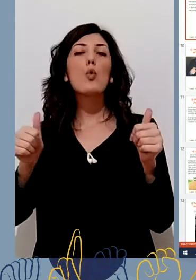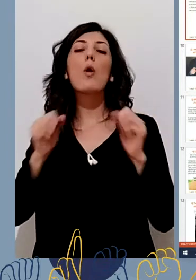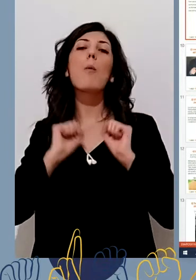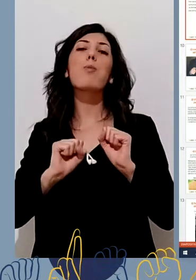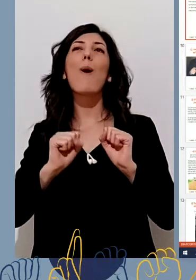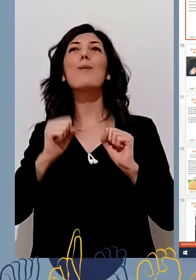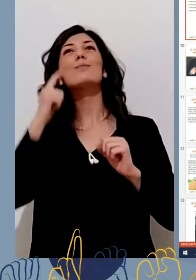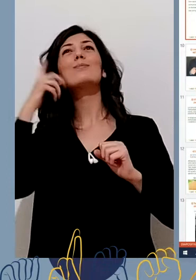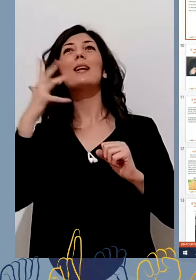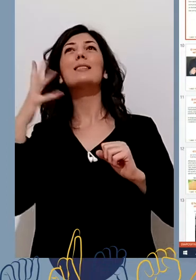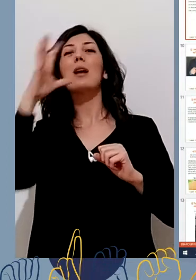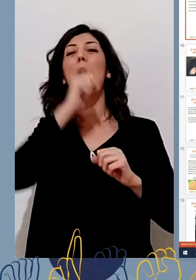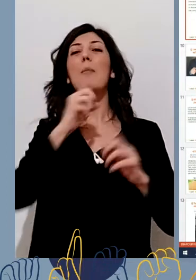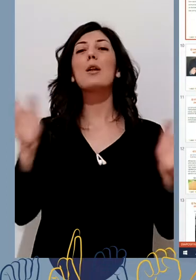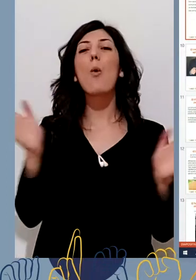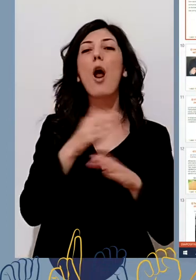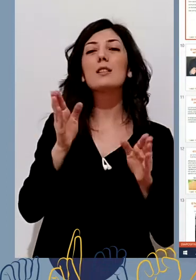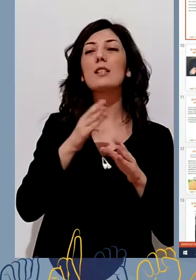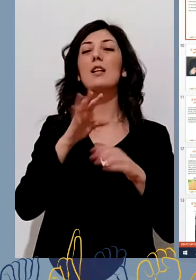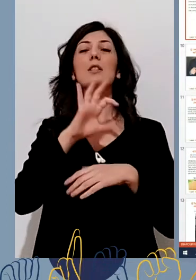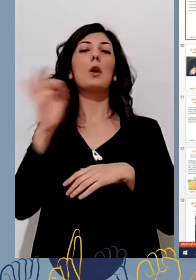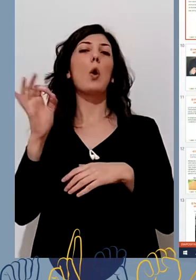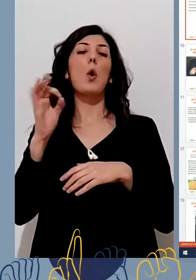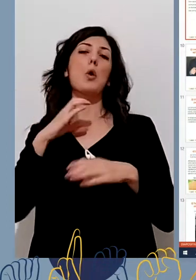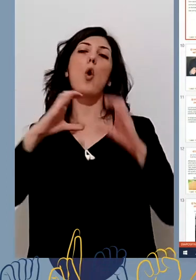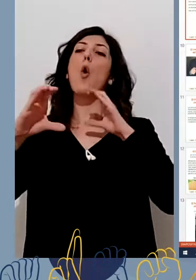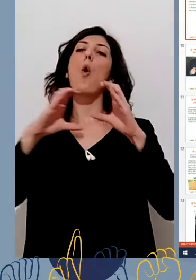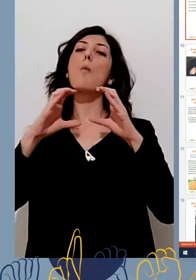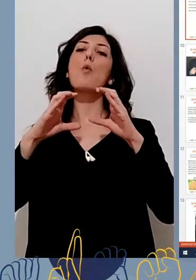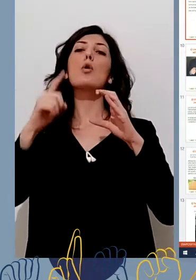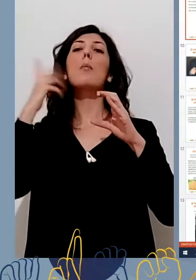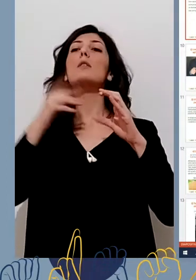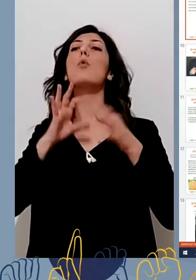essere in relazione. Quindi io comunico il non voler essere in relazione.